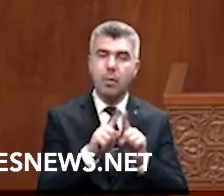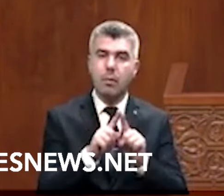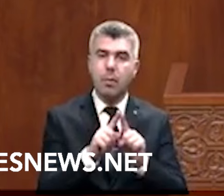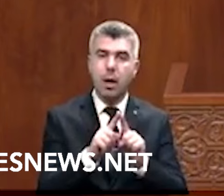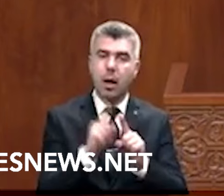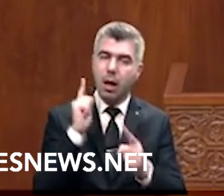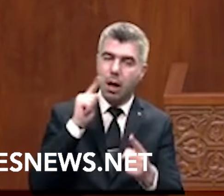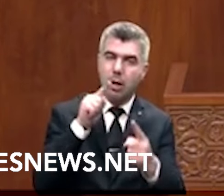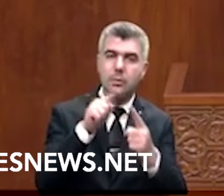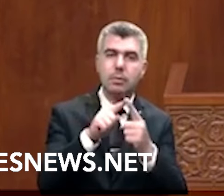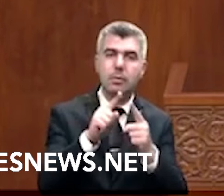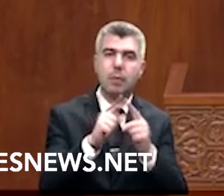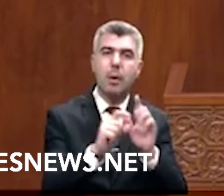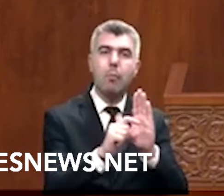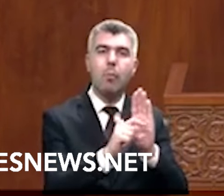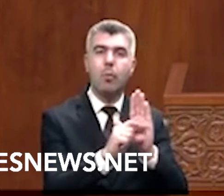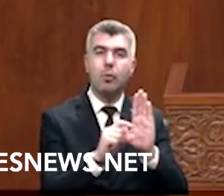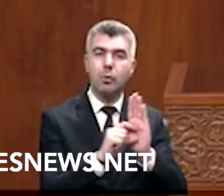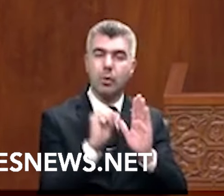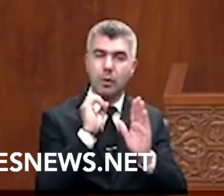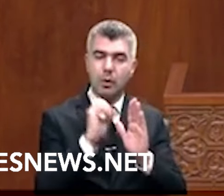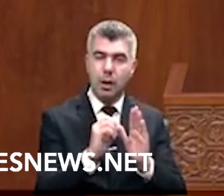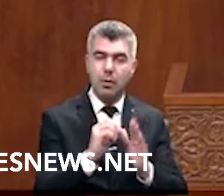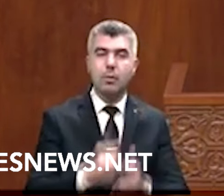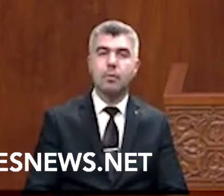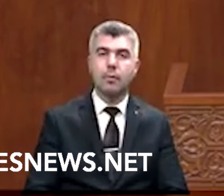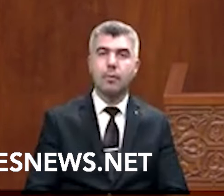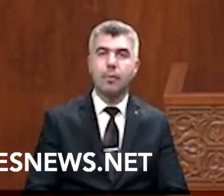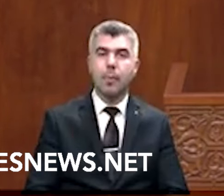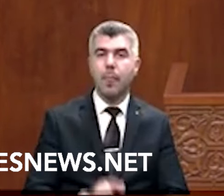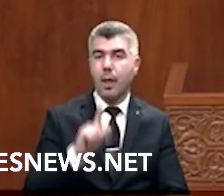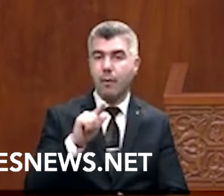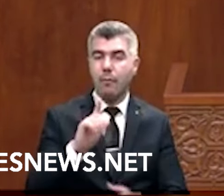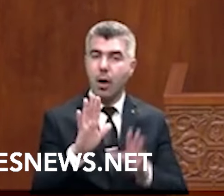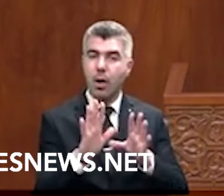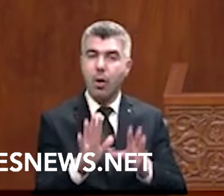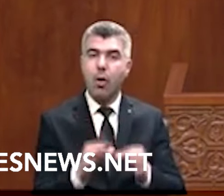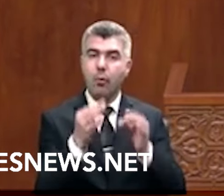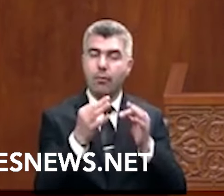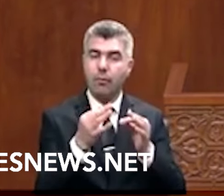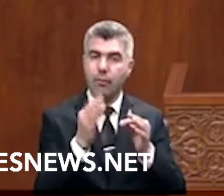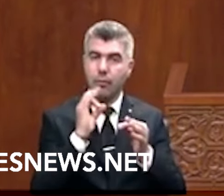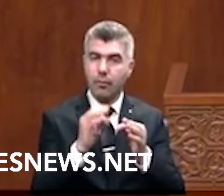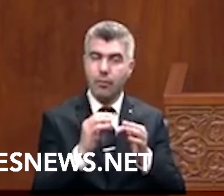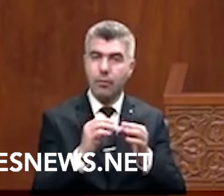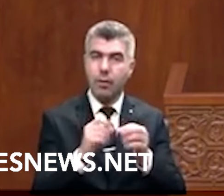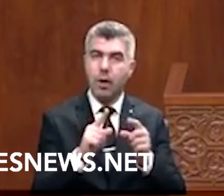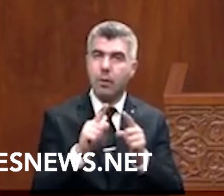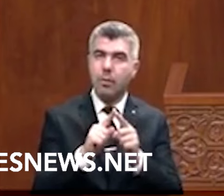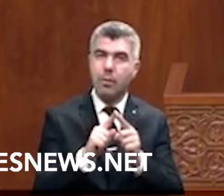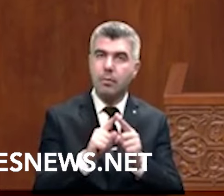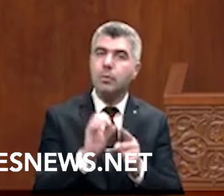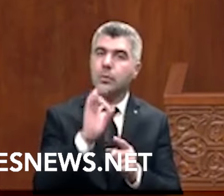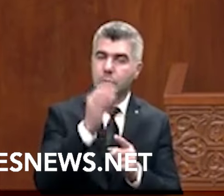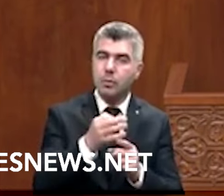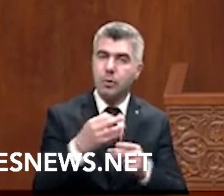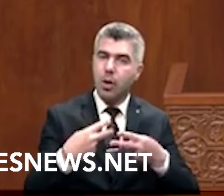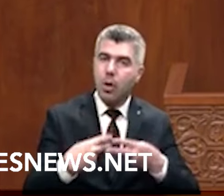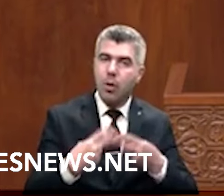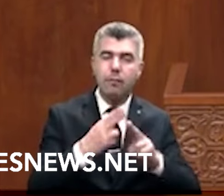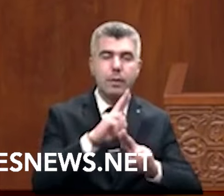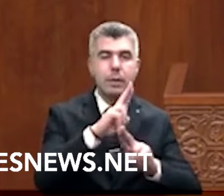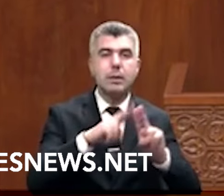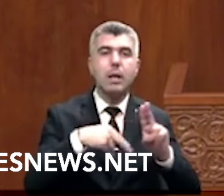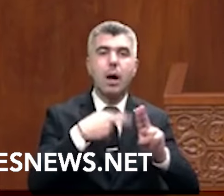خصصته لهذا الموضوع اهتمام تبين لنا من خلال المنهجيه الموفقه في تقديم